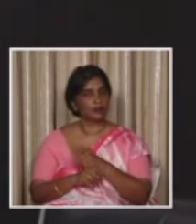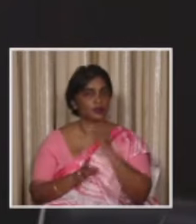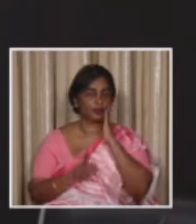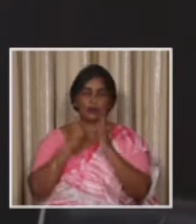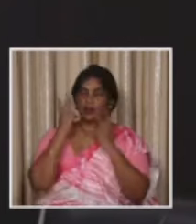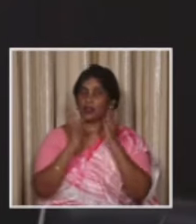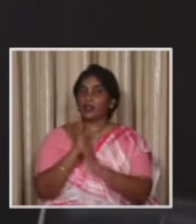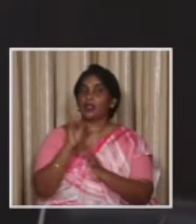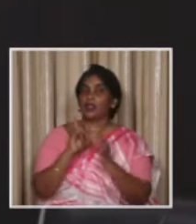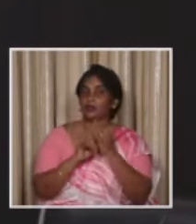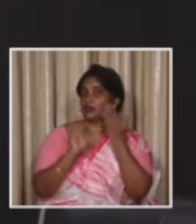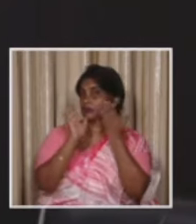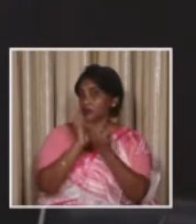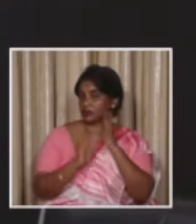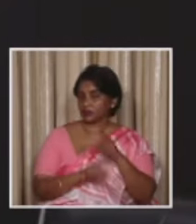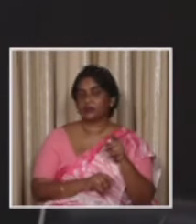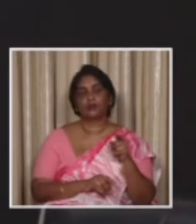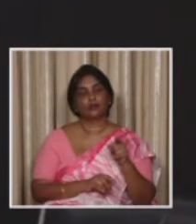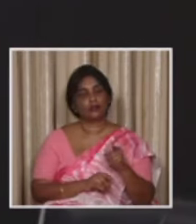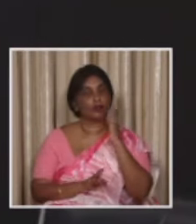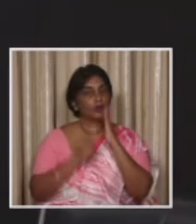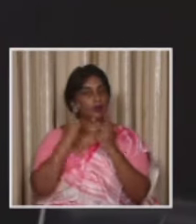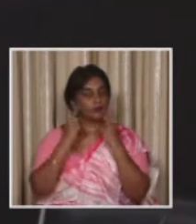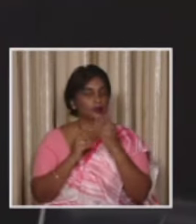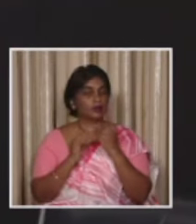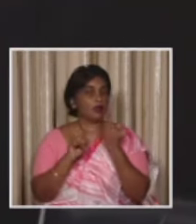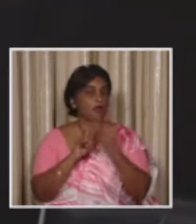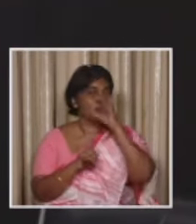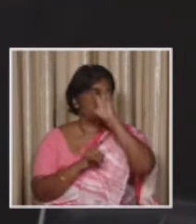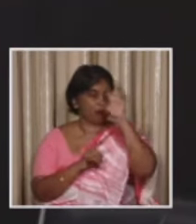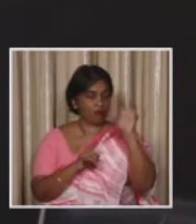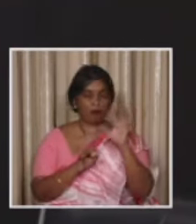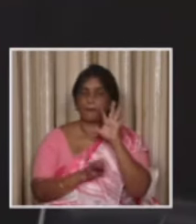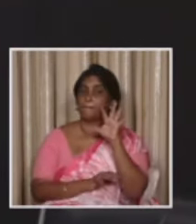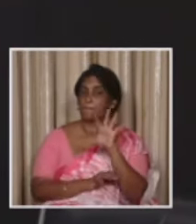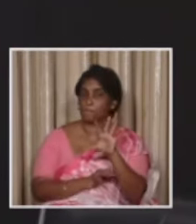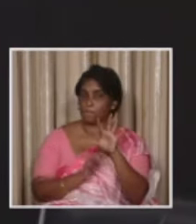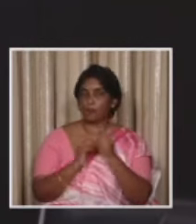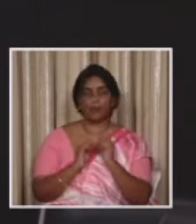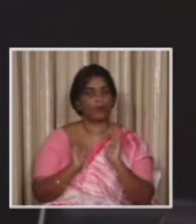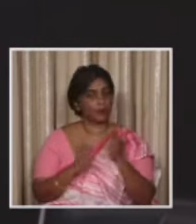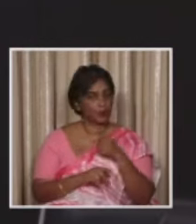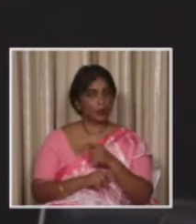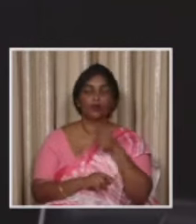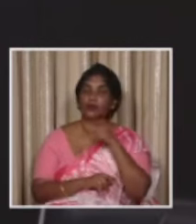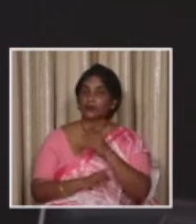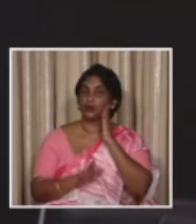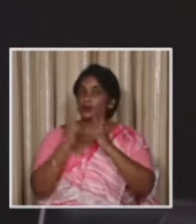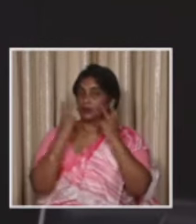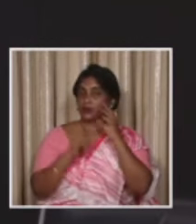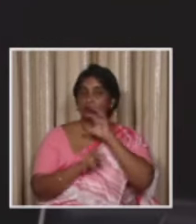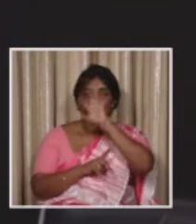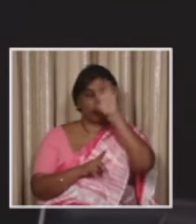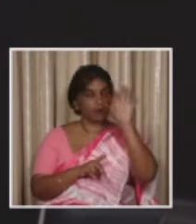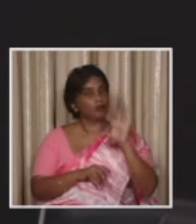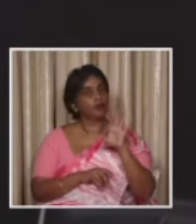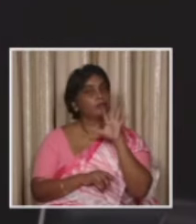සංචාරක ඇමතිතුමා ඉදිරිපත් කරන්නේ සංචාරක කලාප 5ක් ආරම්භ කරලා, ඒ සංචාරක කලාප